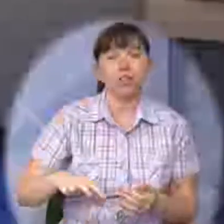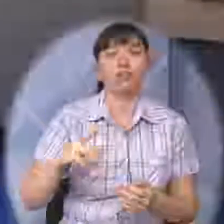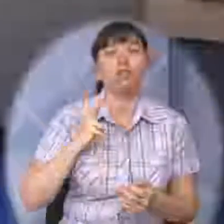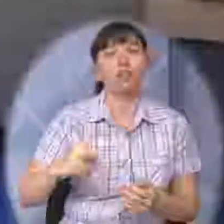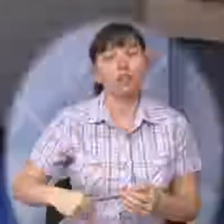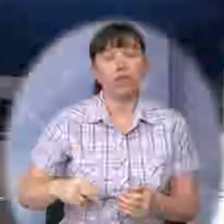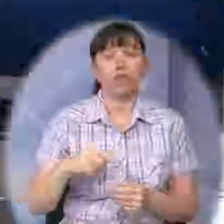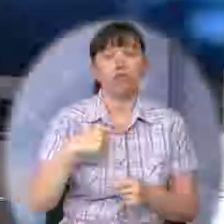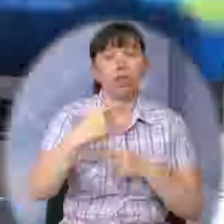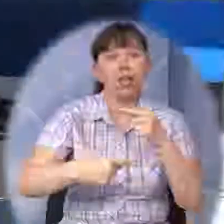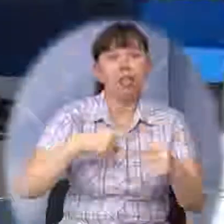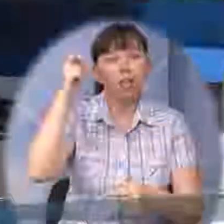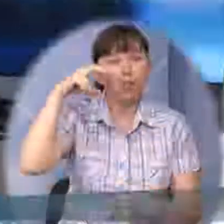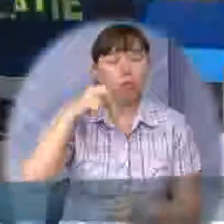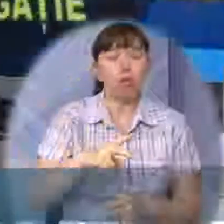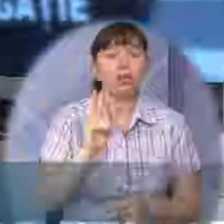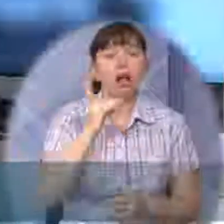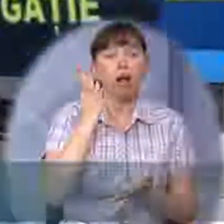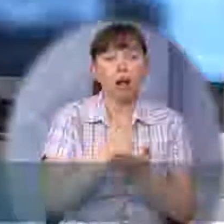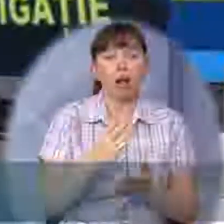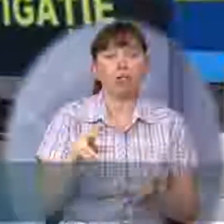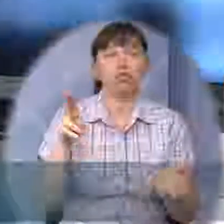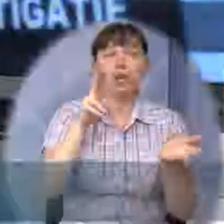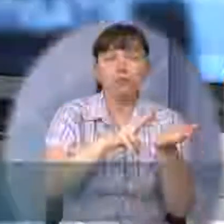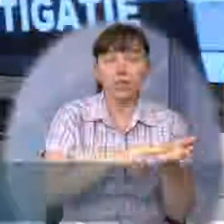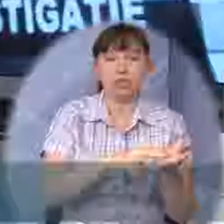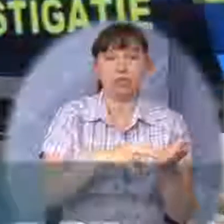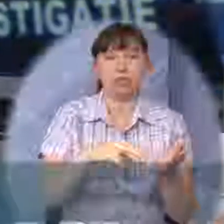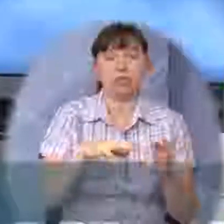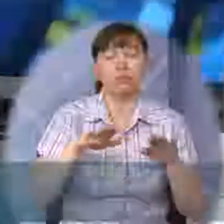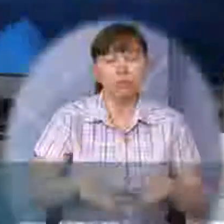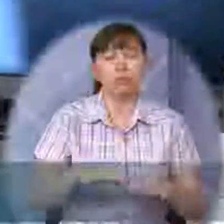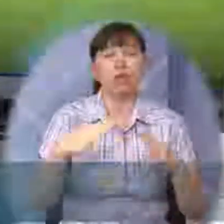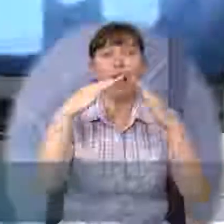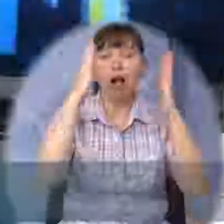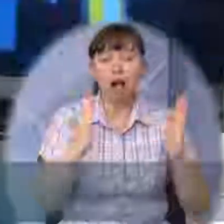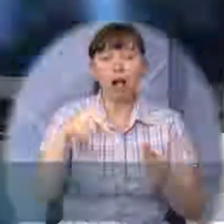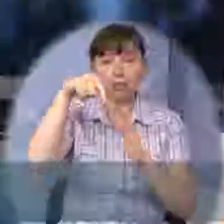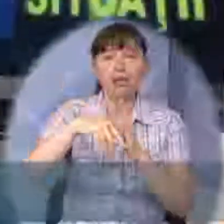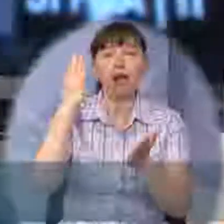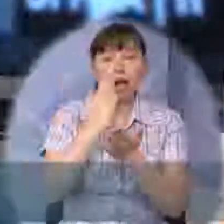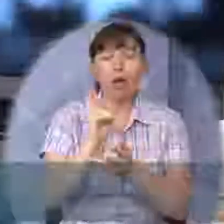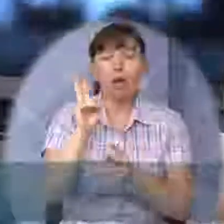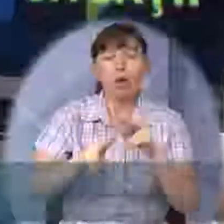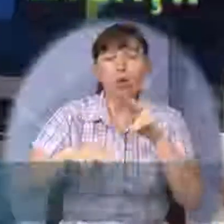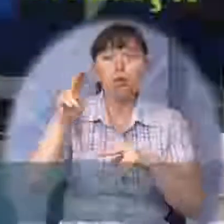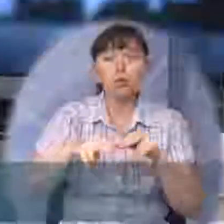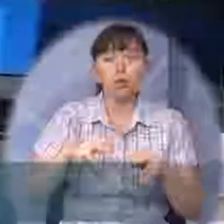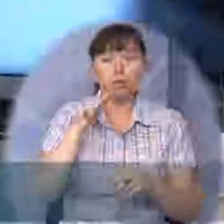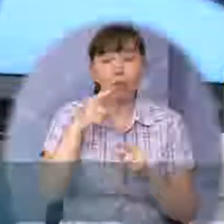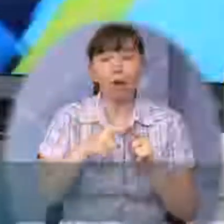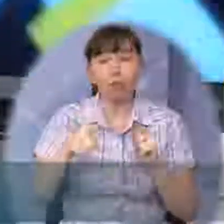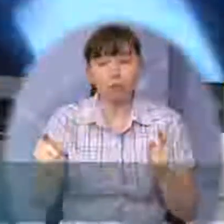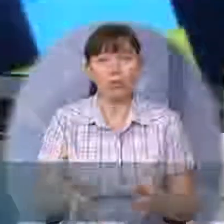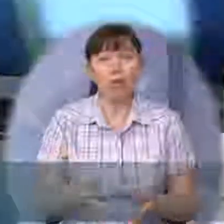feciori, fiici, nepoți, care au și vize de reședință în imobilele care le dețin, care le-au construit pe